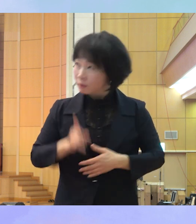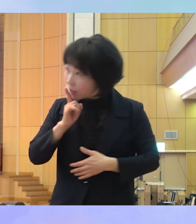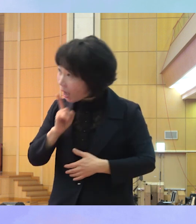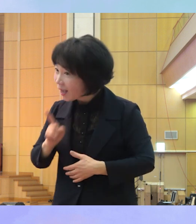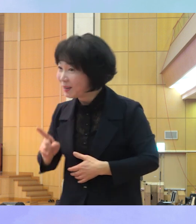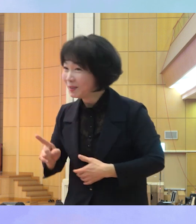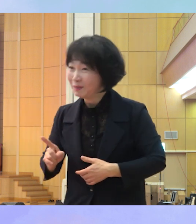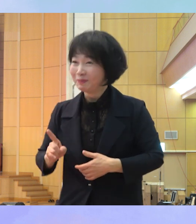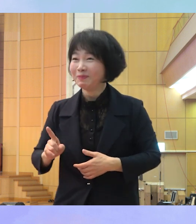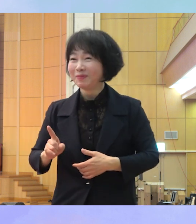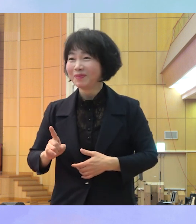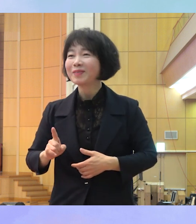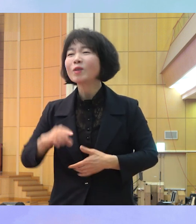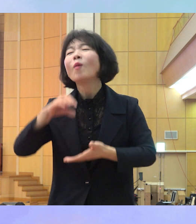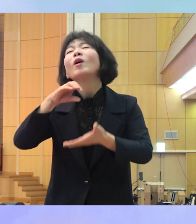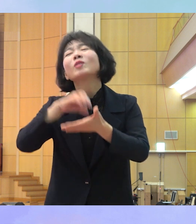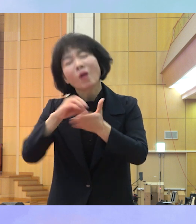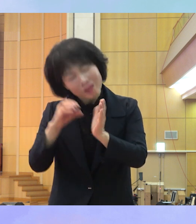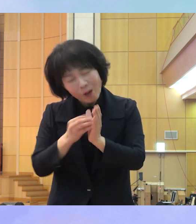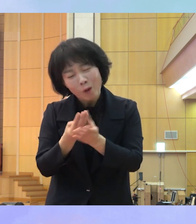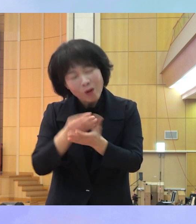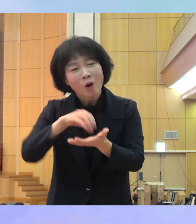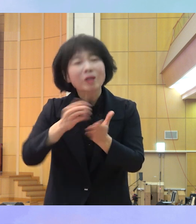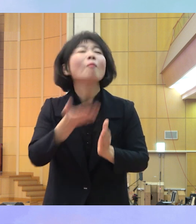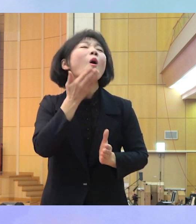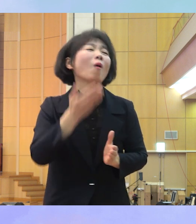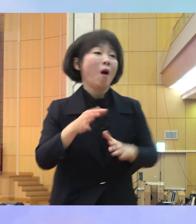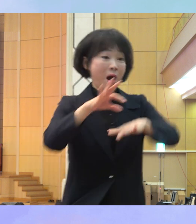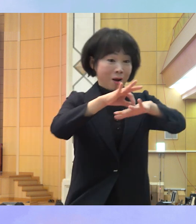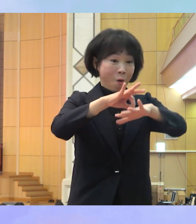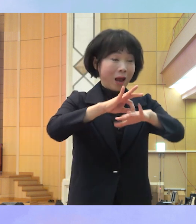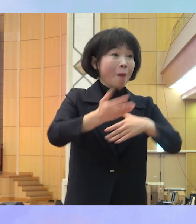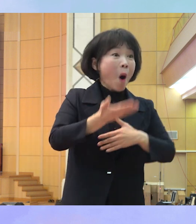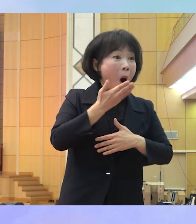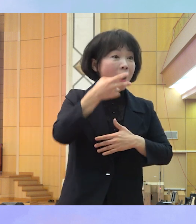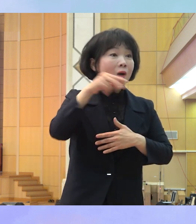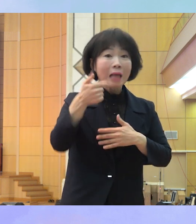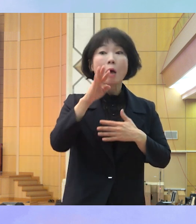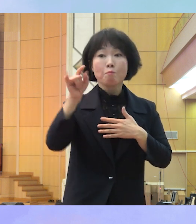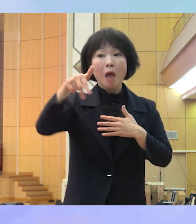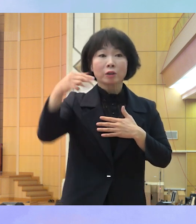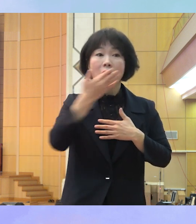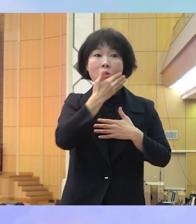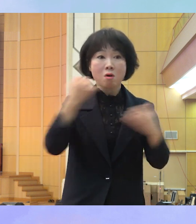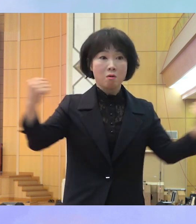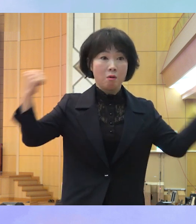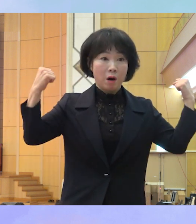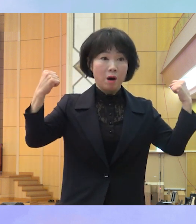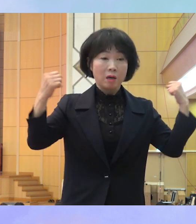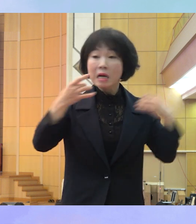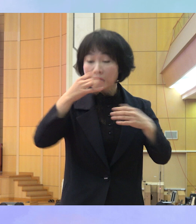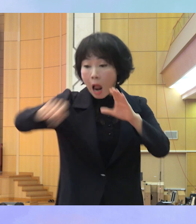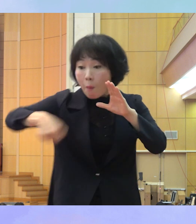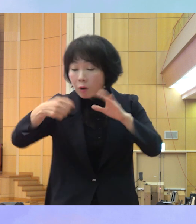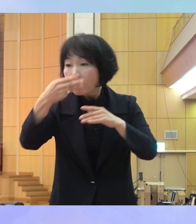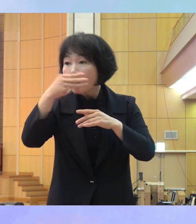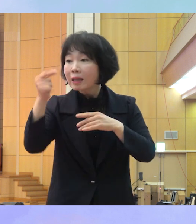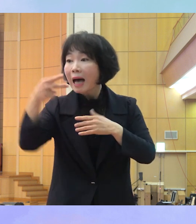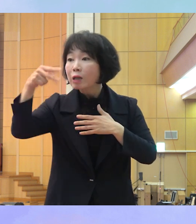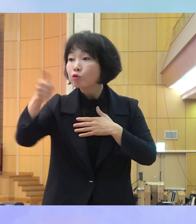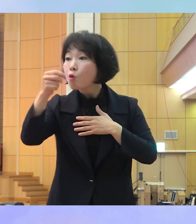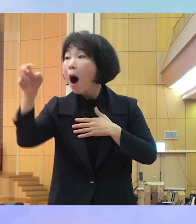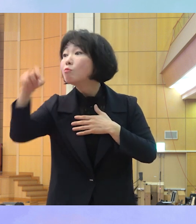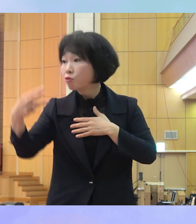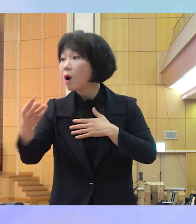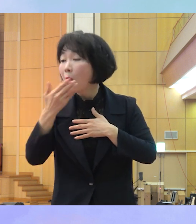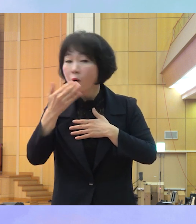그 탄수화물 이렇게 섭취하는 거예요. 밥을 먹으면, 고기를 먹으면 단백질, 밥을 먹으면 탄수화물,